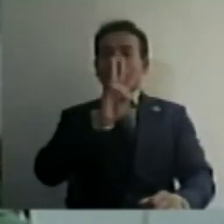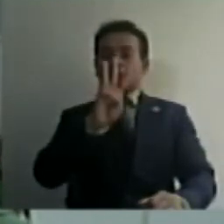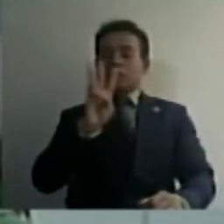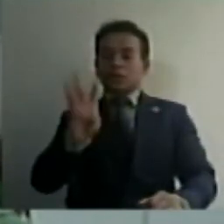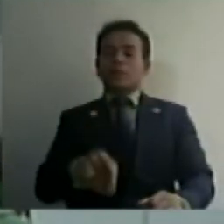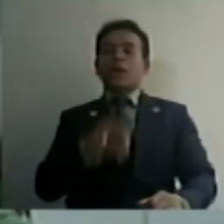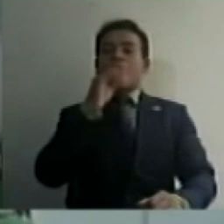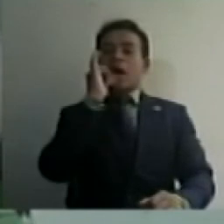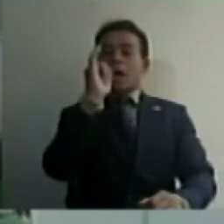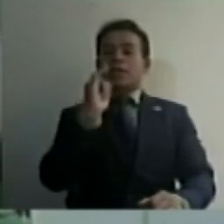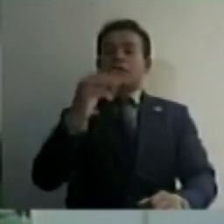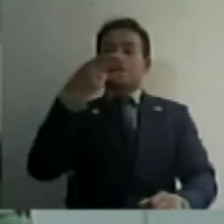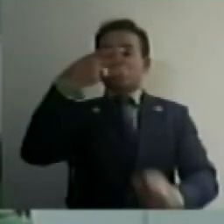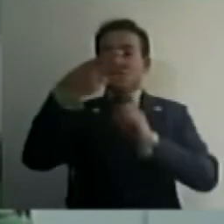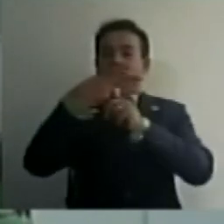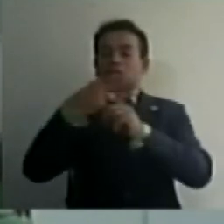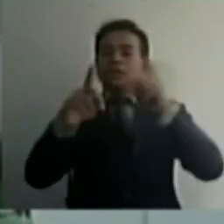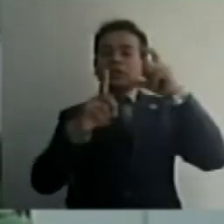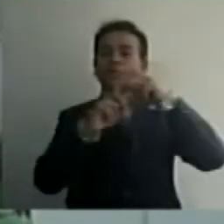10655 এবং